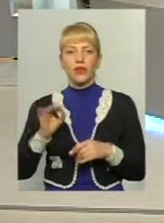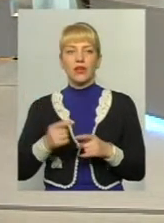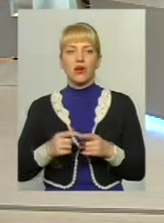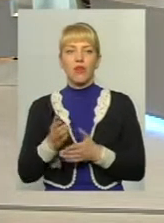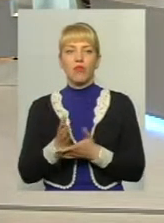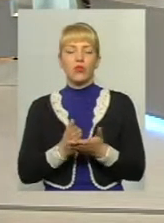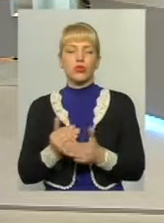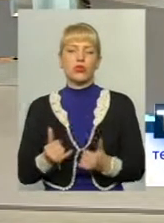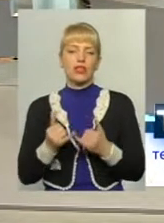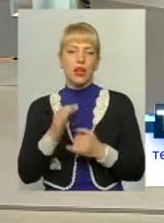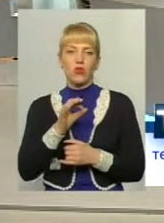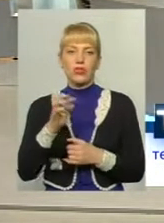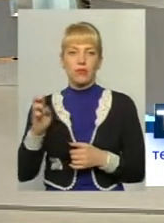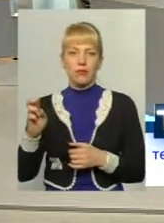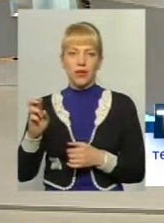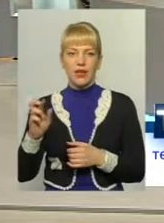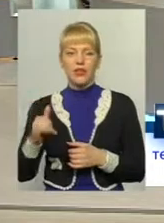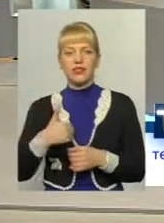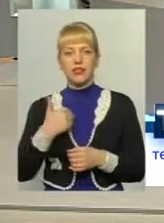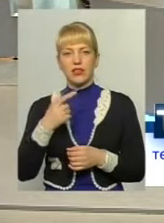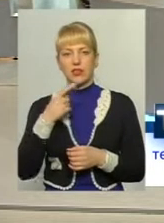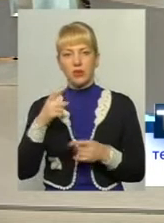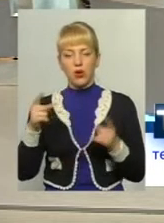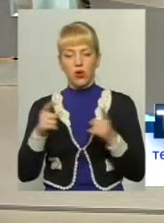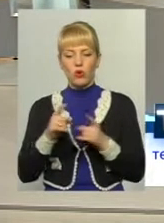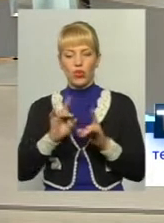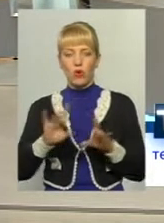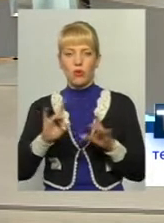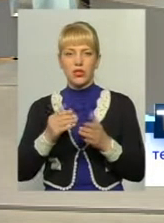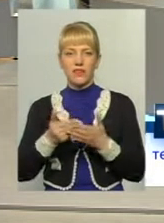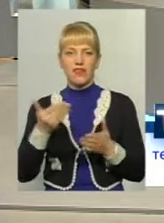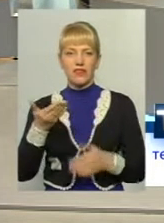фонд, самі за свої кошти.